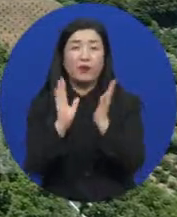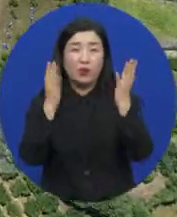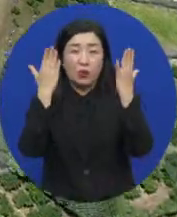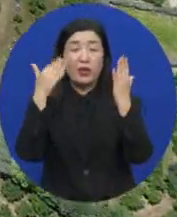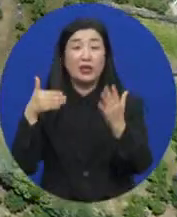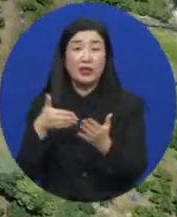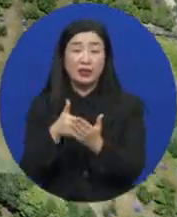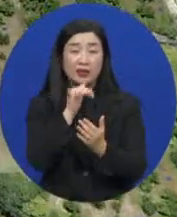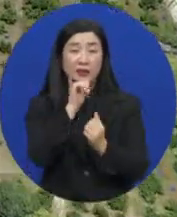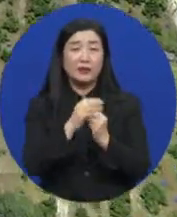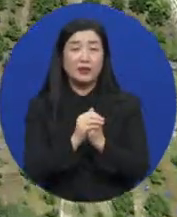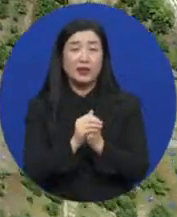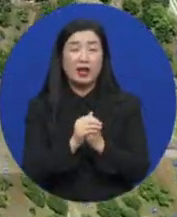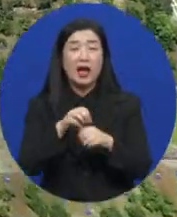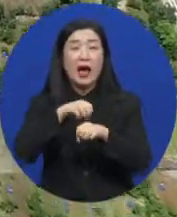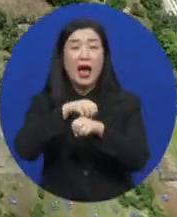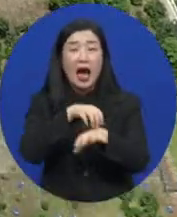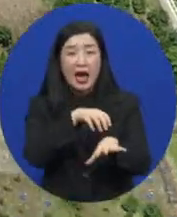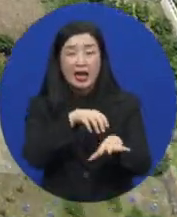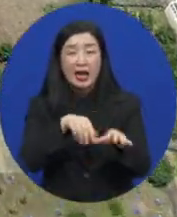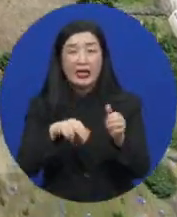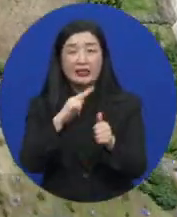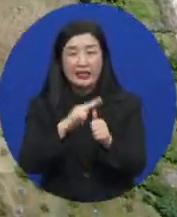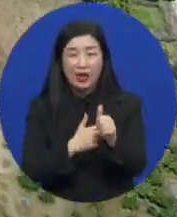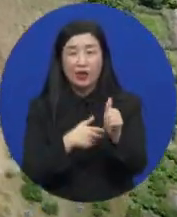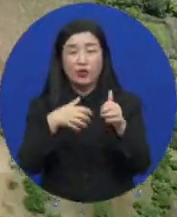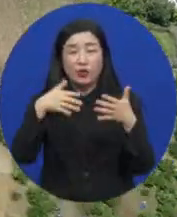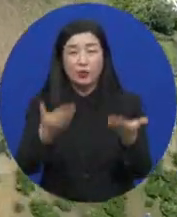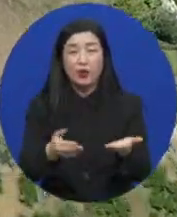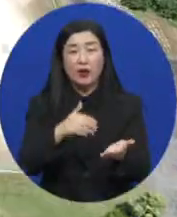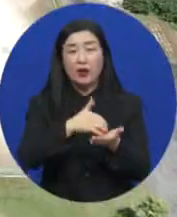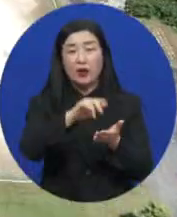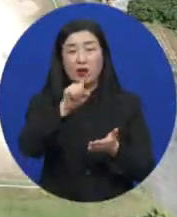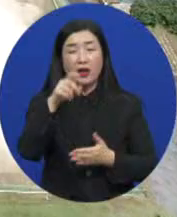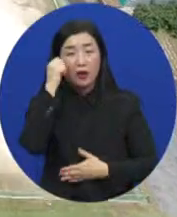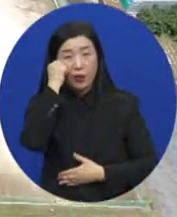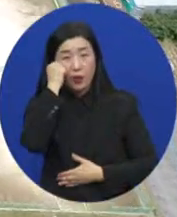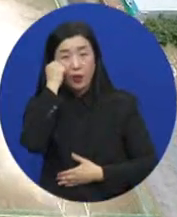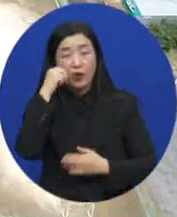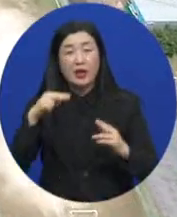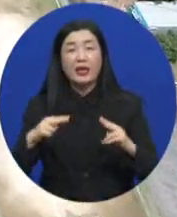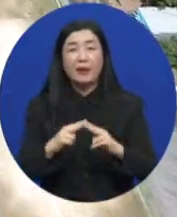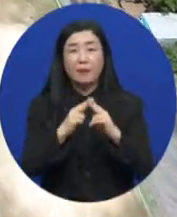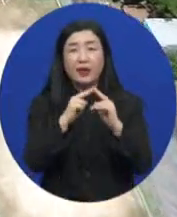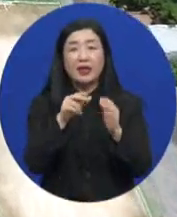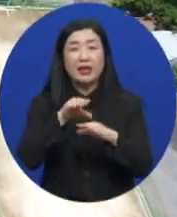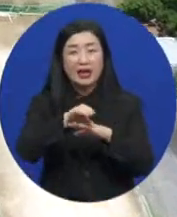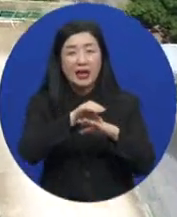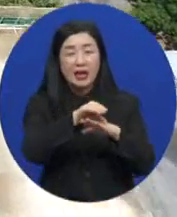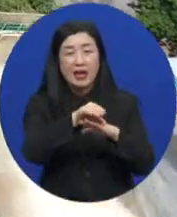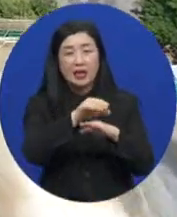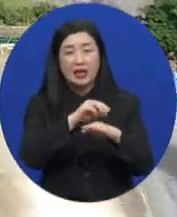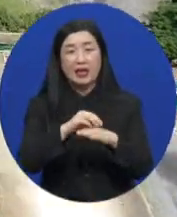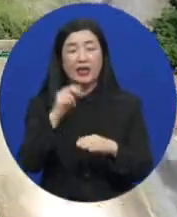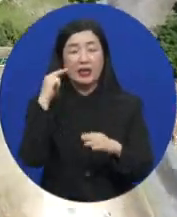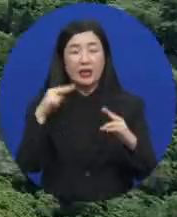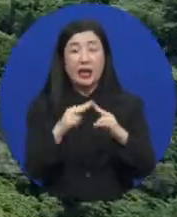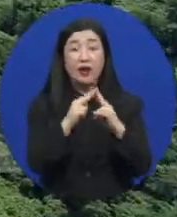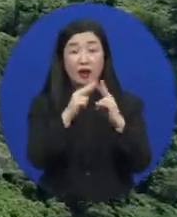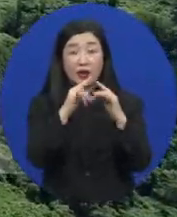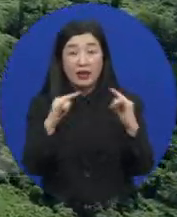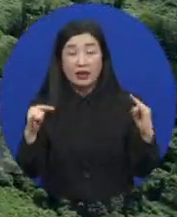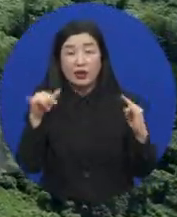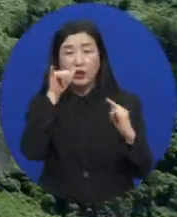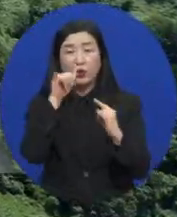내렸습니다 아라 자연휴양림은 숙박시설 11개동과 캠핑용 차량 30대를 수용할 수 있는 야영장을 갖추며